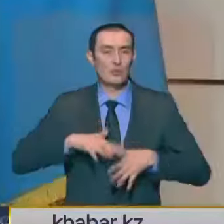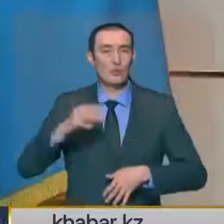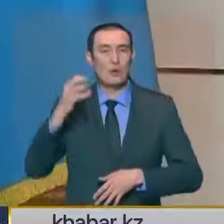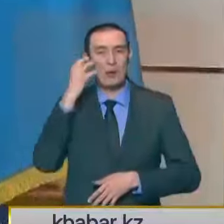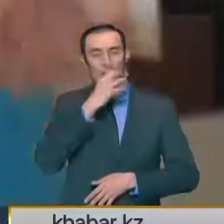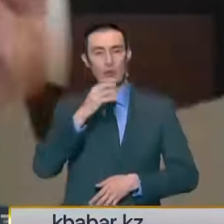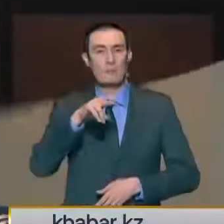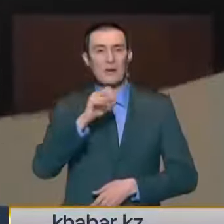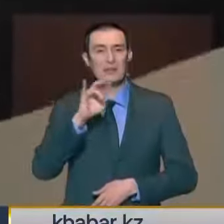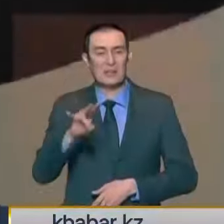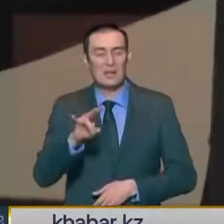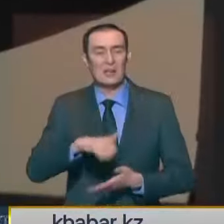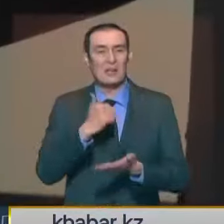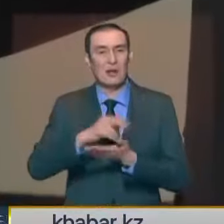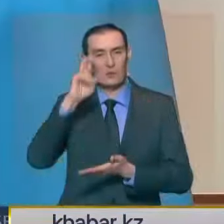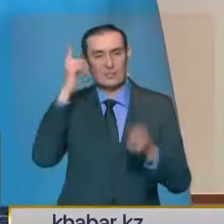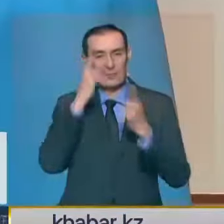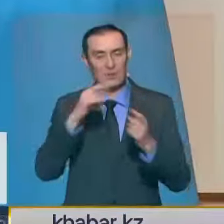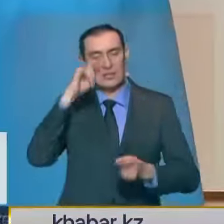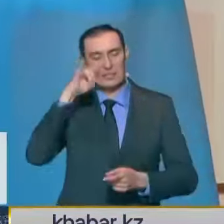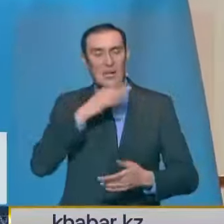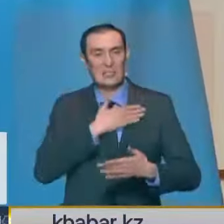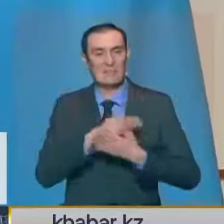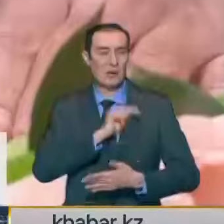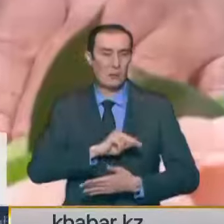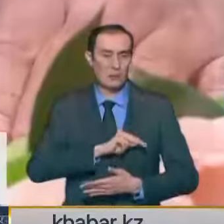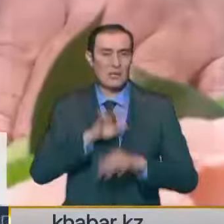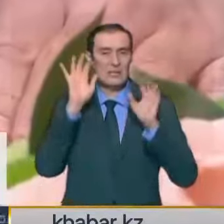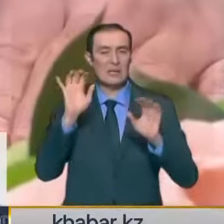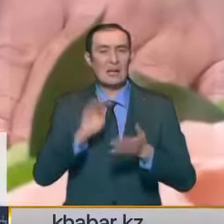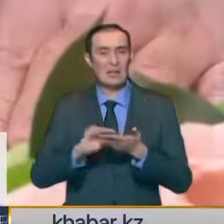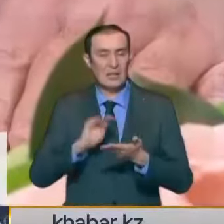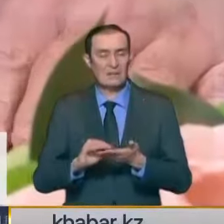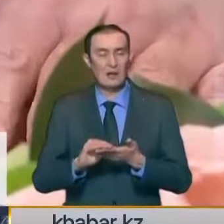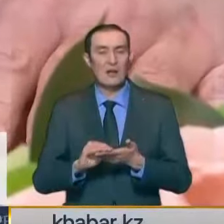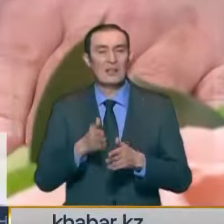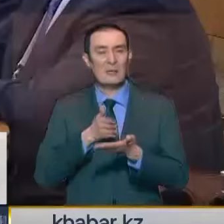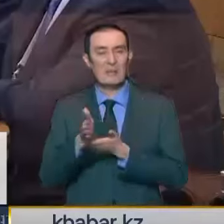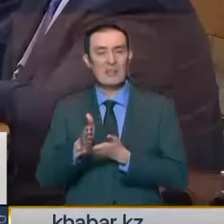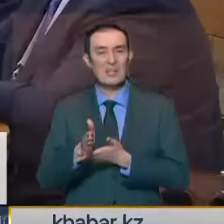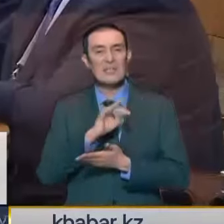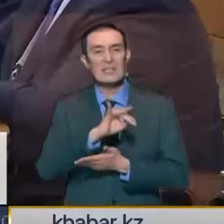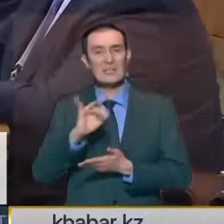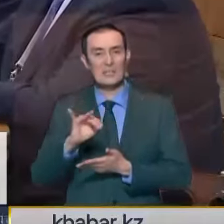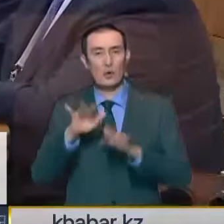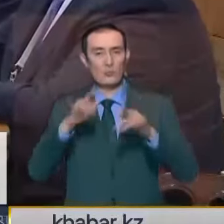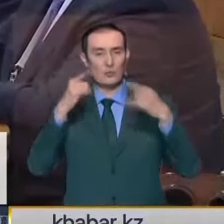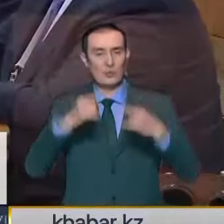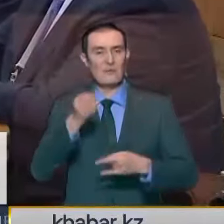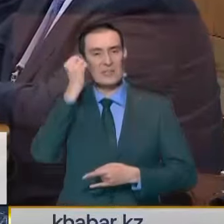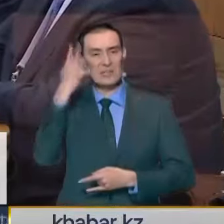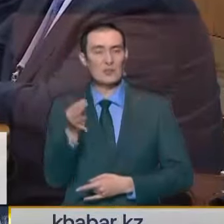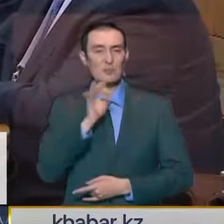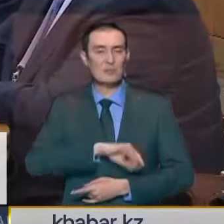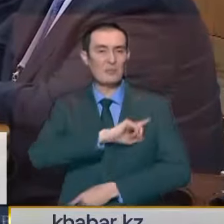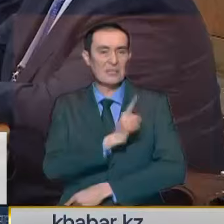Пакистан глава государство сообщил что Казахстан активно работает над законодательством в области искусственного интеллекта с целью ис